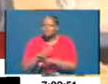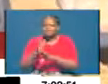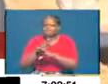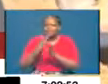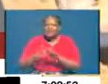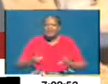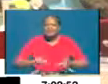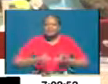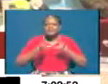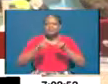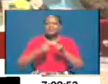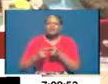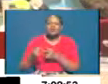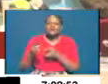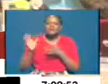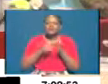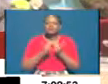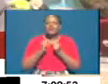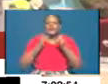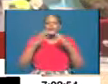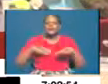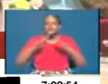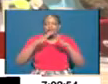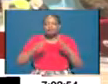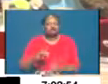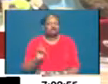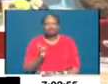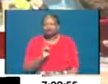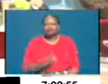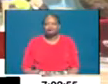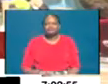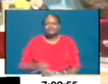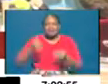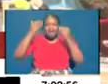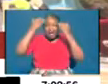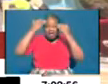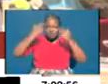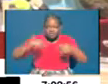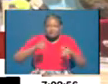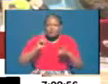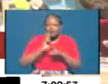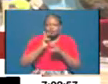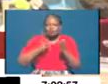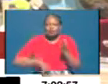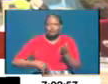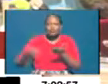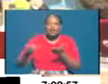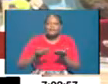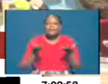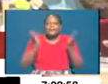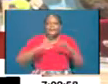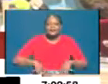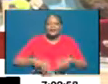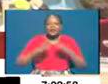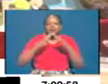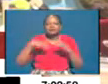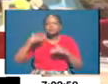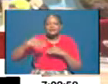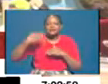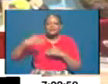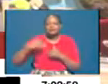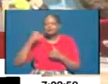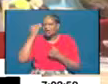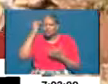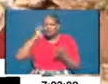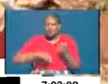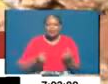unakuja kubomolea watu. Sasa tujui anatumia mbinu gani ya kuja kutumomolea kila wakati. Tunashindwa ni nini